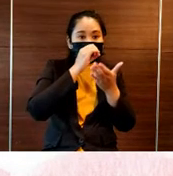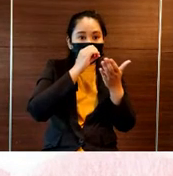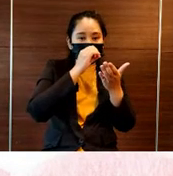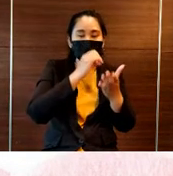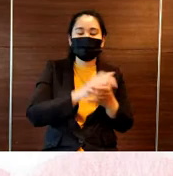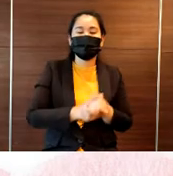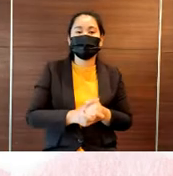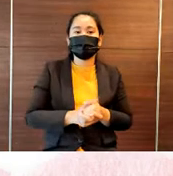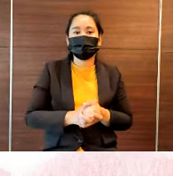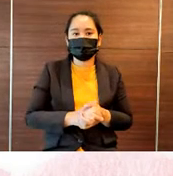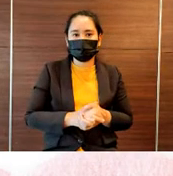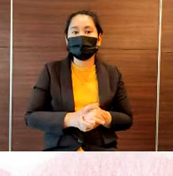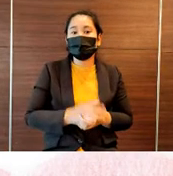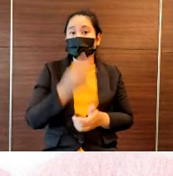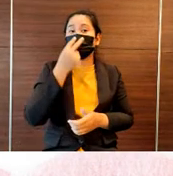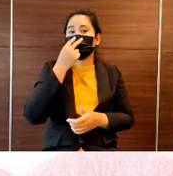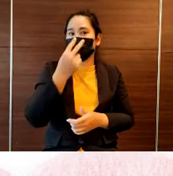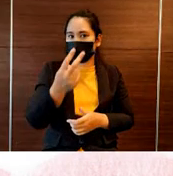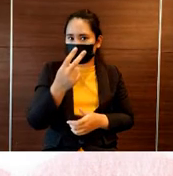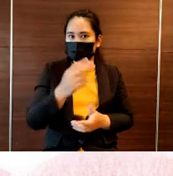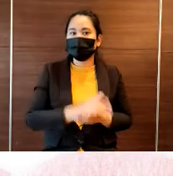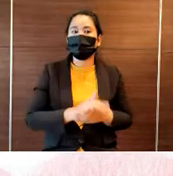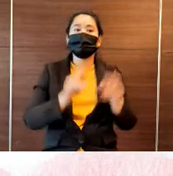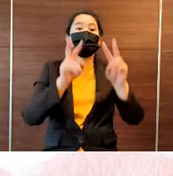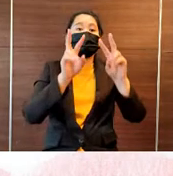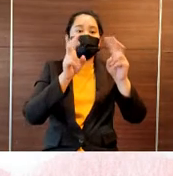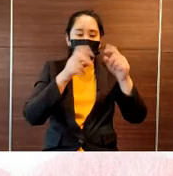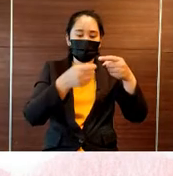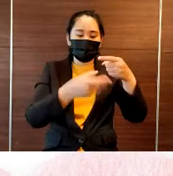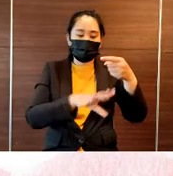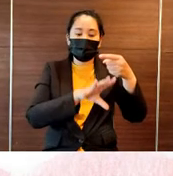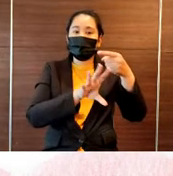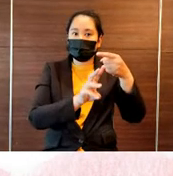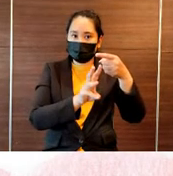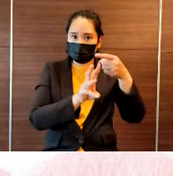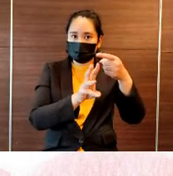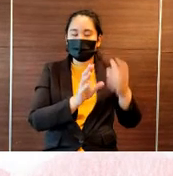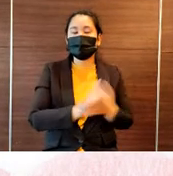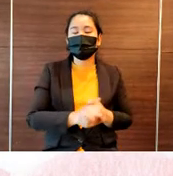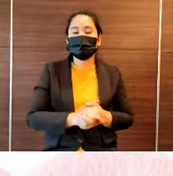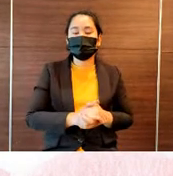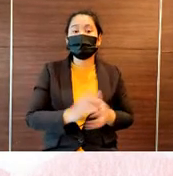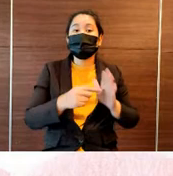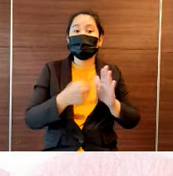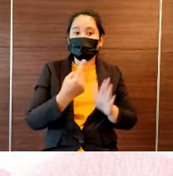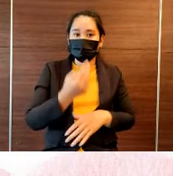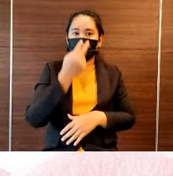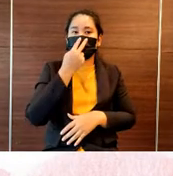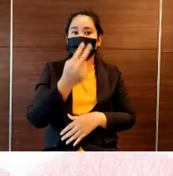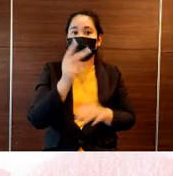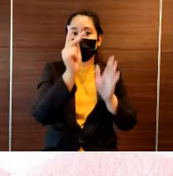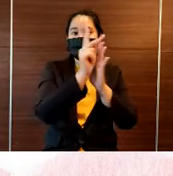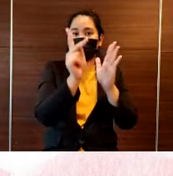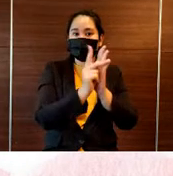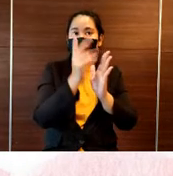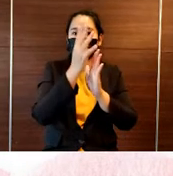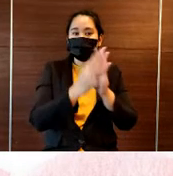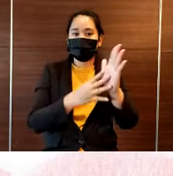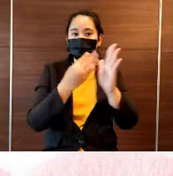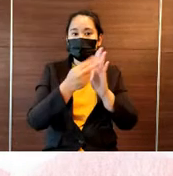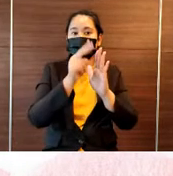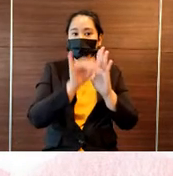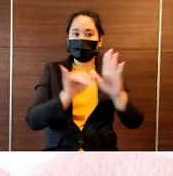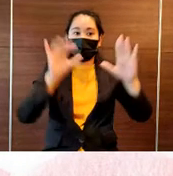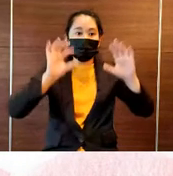ค่ะจะอยากชวนดูประมาณ6เรื่องนะคะอันแรกเนี่ยเราอาจจะต้องไปเห็นว่ากฎหมายนโยบายยาเสพติดบ้านเราอะ